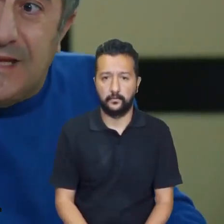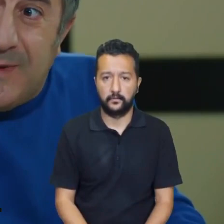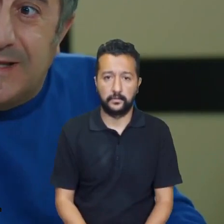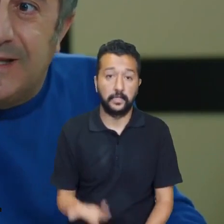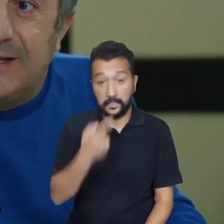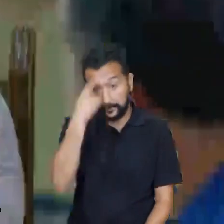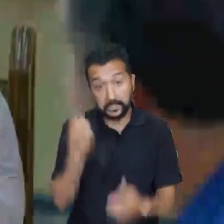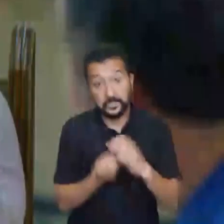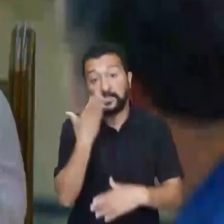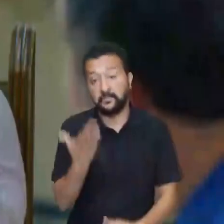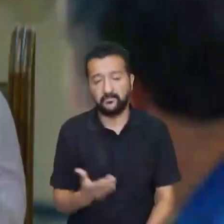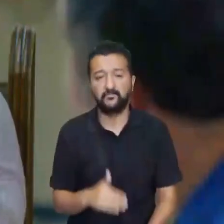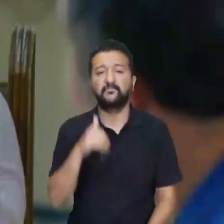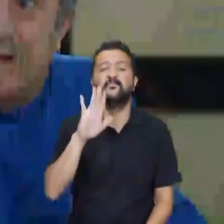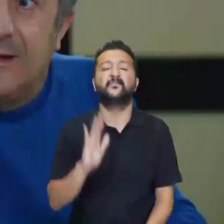Gelir belki.